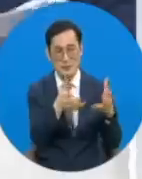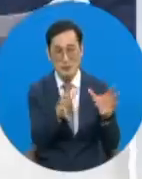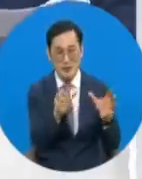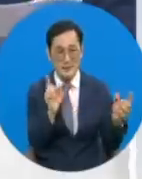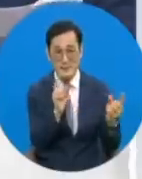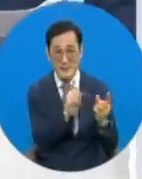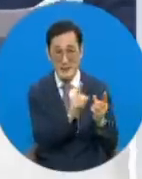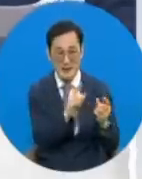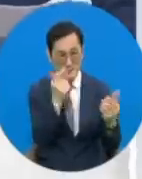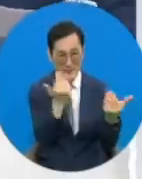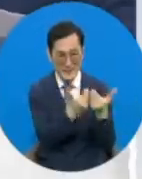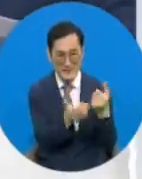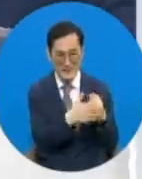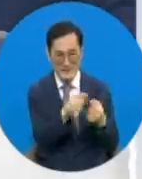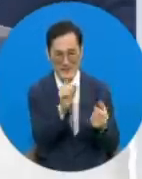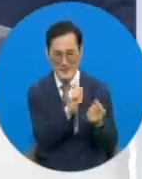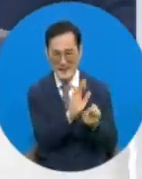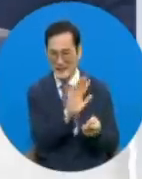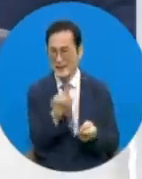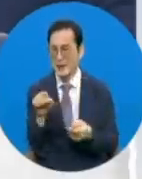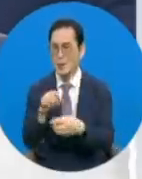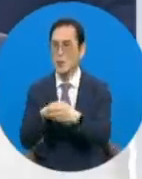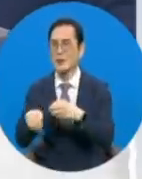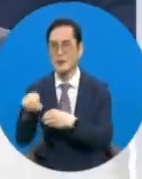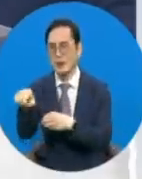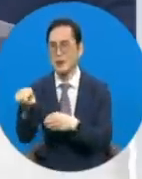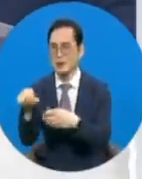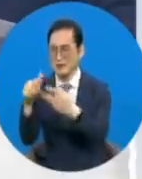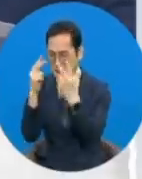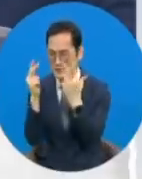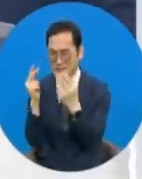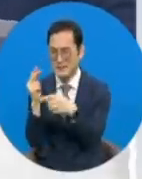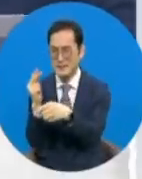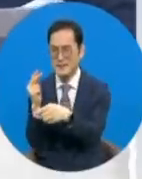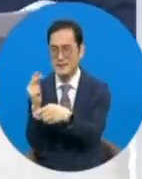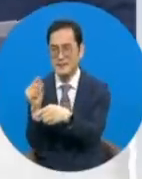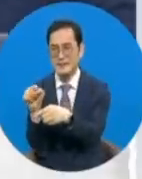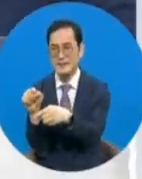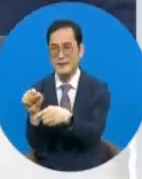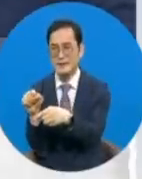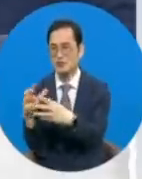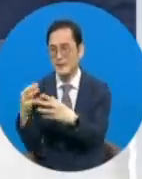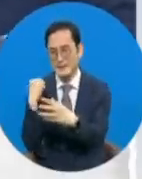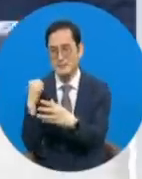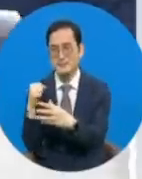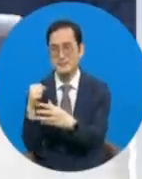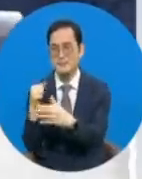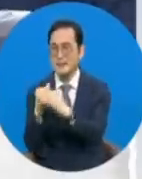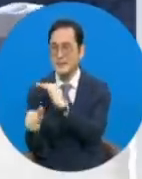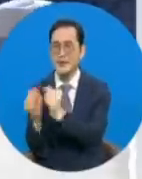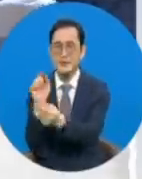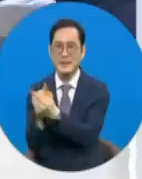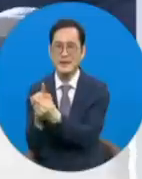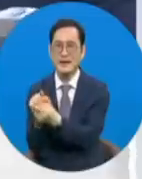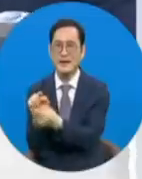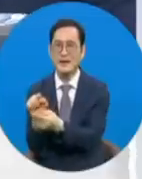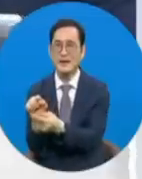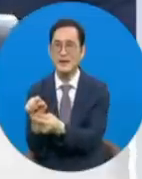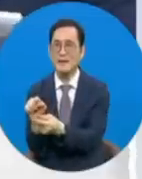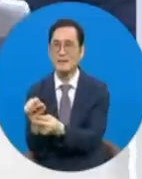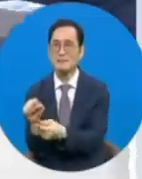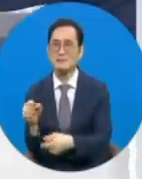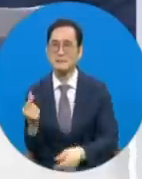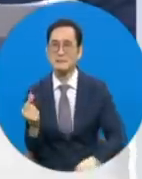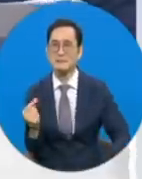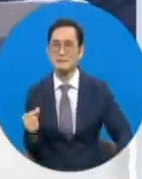김기현 대표가 오히려 후쿠시마 오염수 방류에 대해서 찬성하는 듯한 발언을 했는데 저는 굉장히 부적절하다고 보고 있습니다. 후쿠시마 오염수가